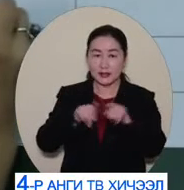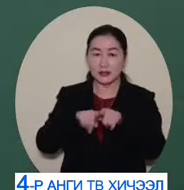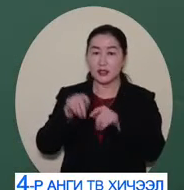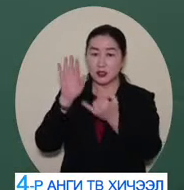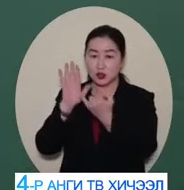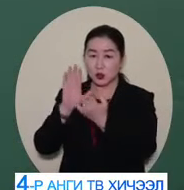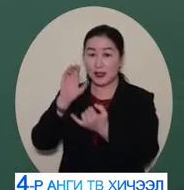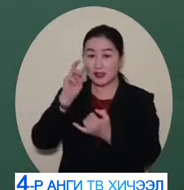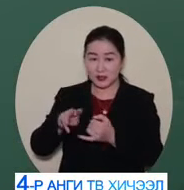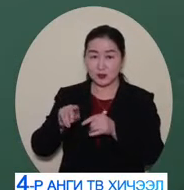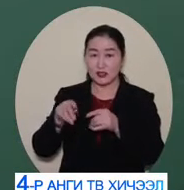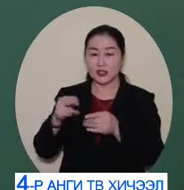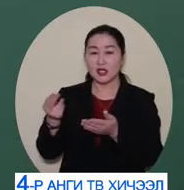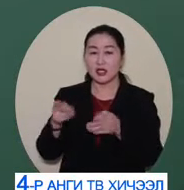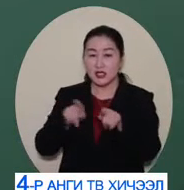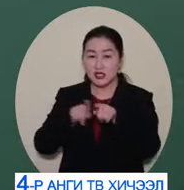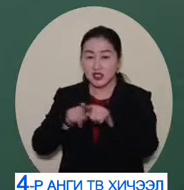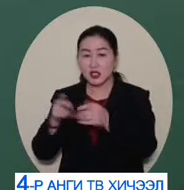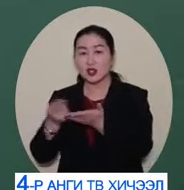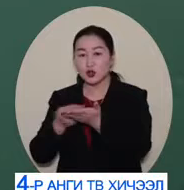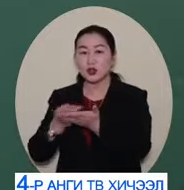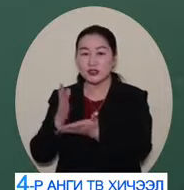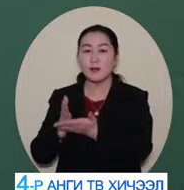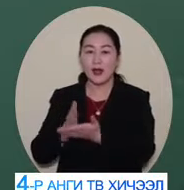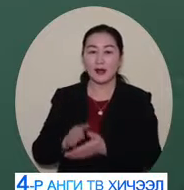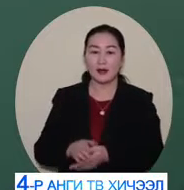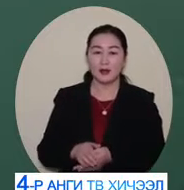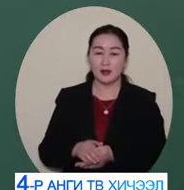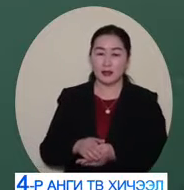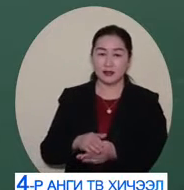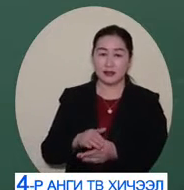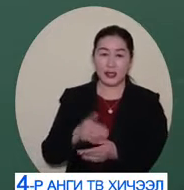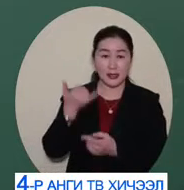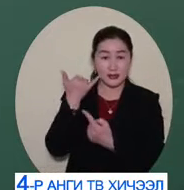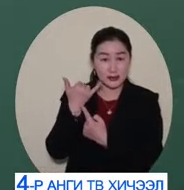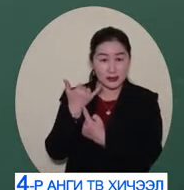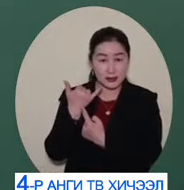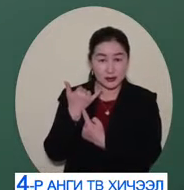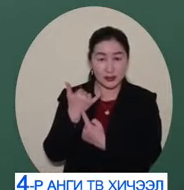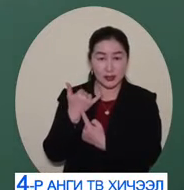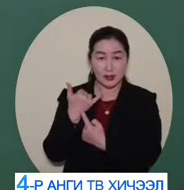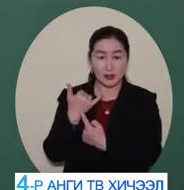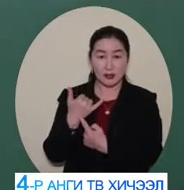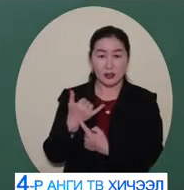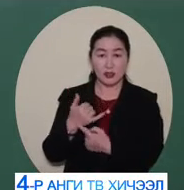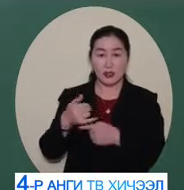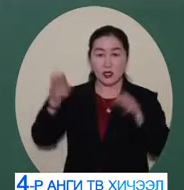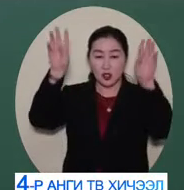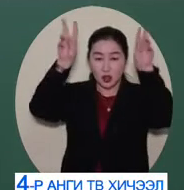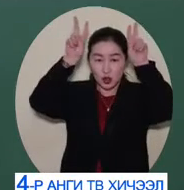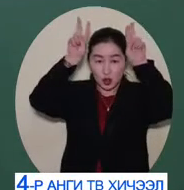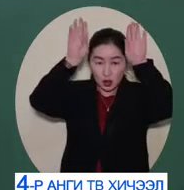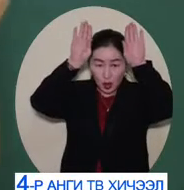Хүүхдийг бас 6 см-ээр зурсан шүү дээ нөгөө хүү маань. За цэцэг үр